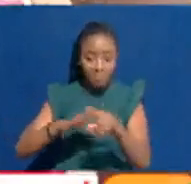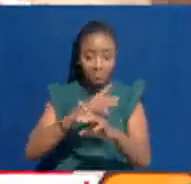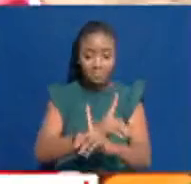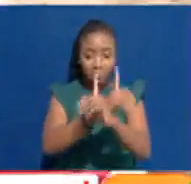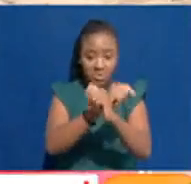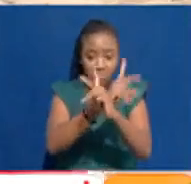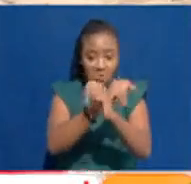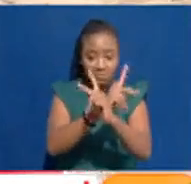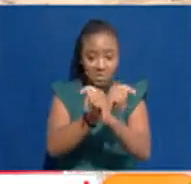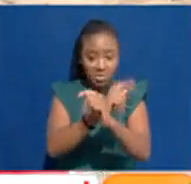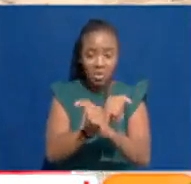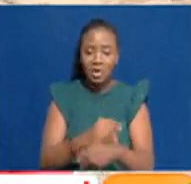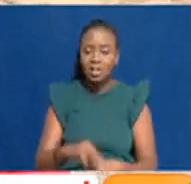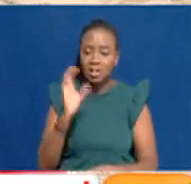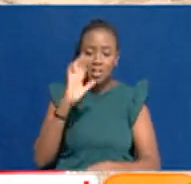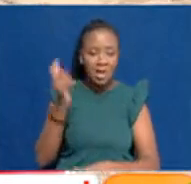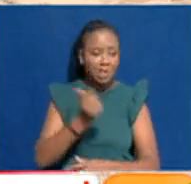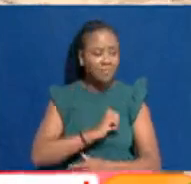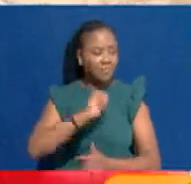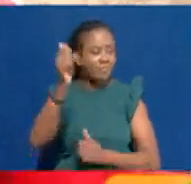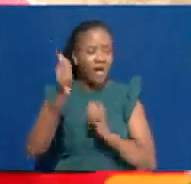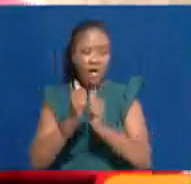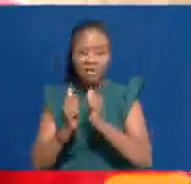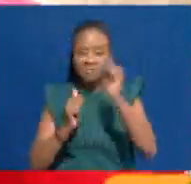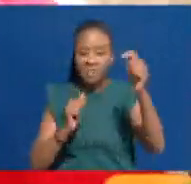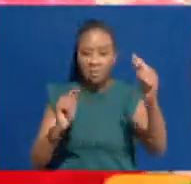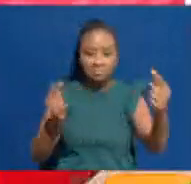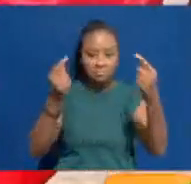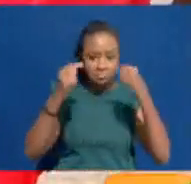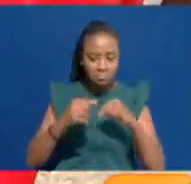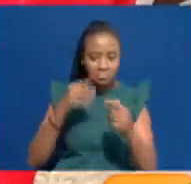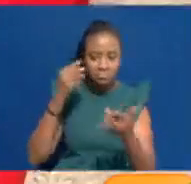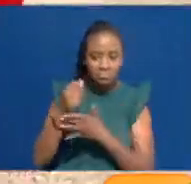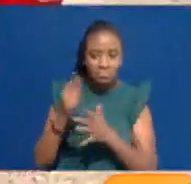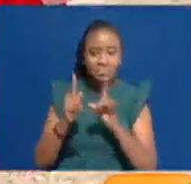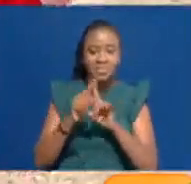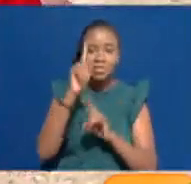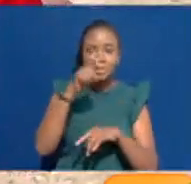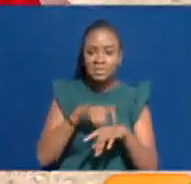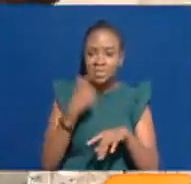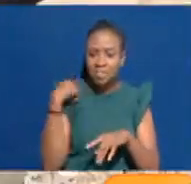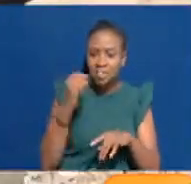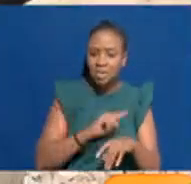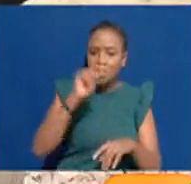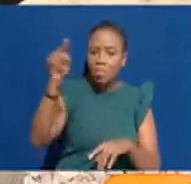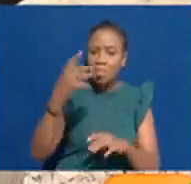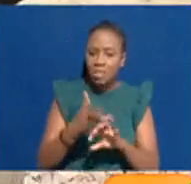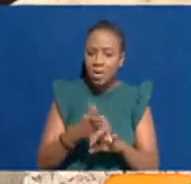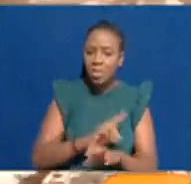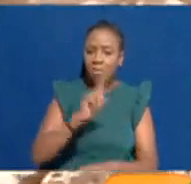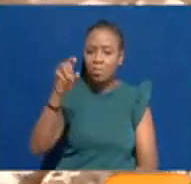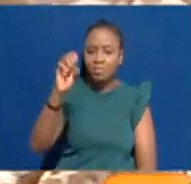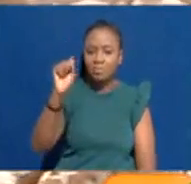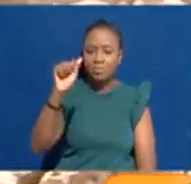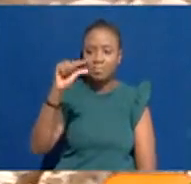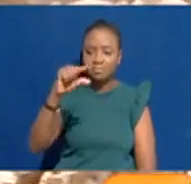wateja kutoka bali sana. Juzi tuliona tukibeba mawe hapa, tunapeleka sehemu za Sagana. How